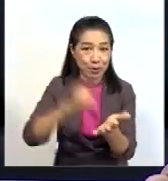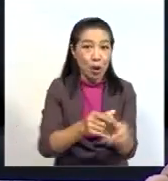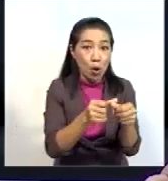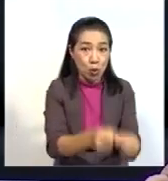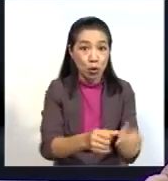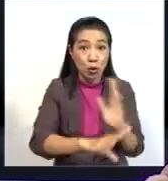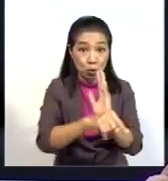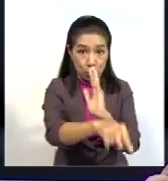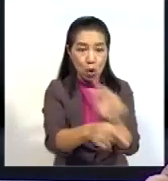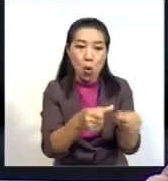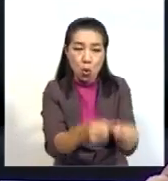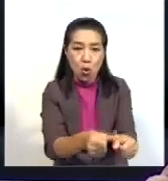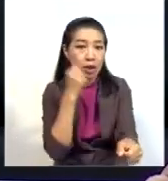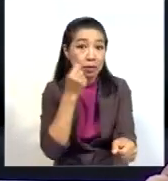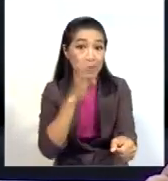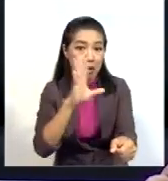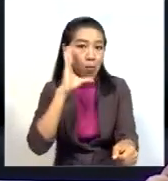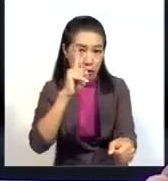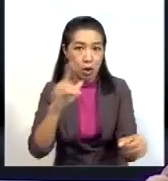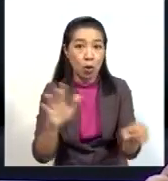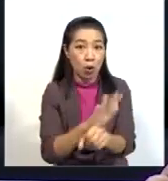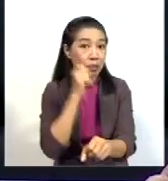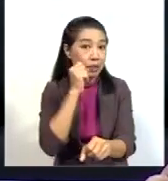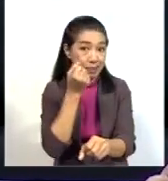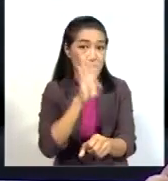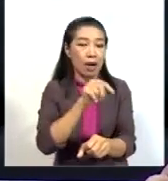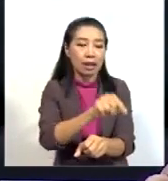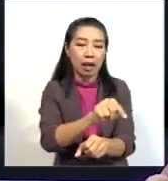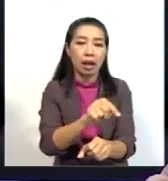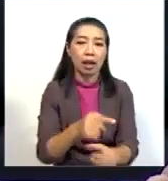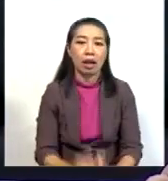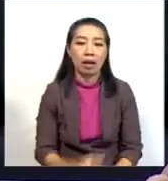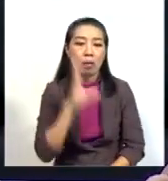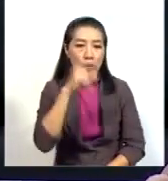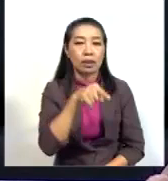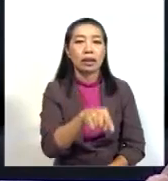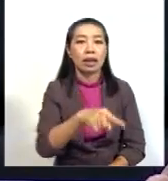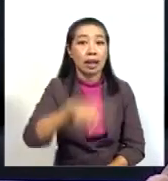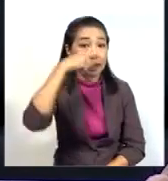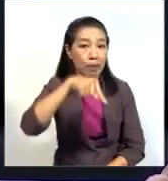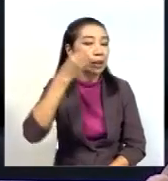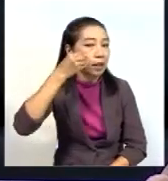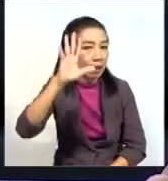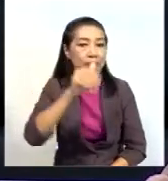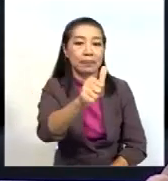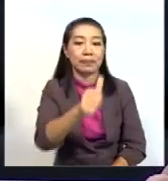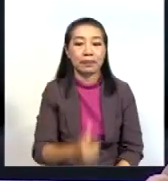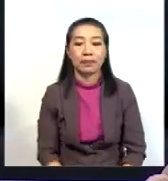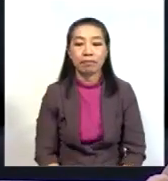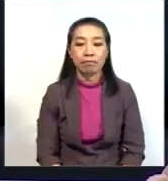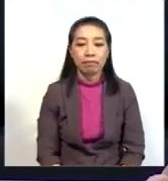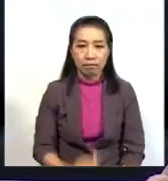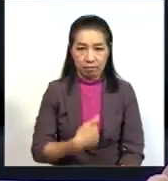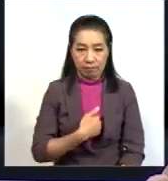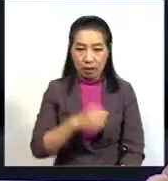การรับตัวไว้ดูแลสุขภาพ14วันนะครับพรุ่งนี้ก็จะสามารถกลับบ้านได้นะครับตรงนี้อยาก